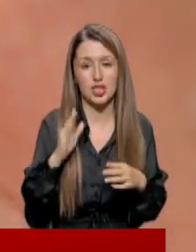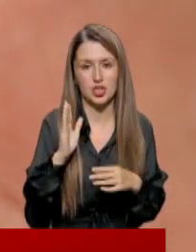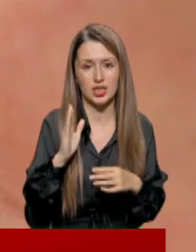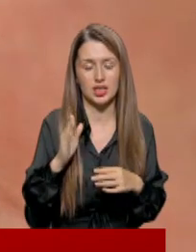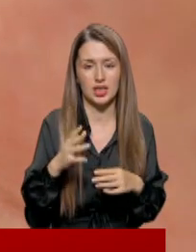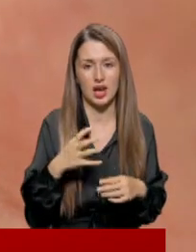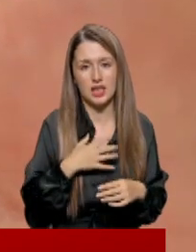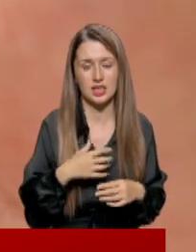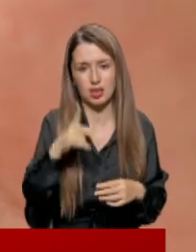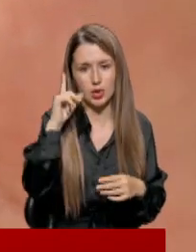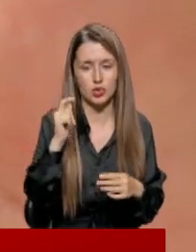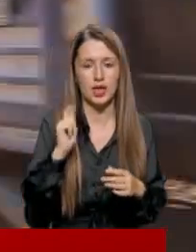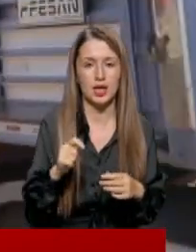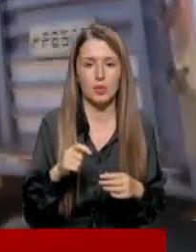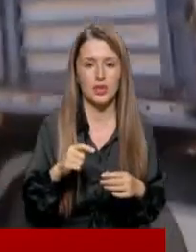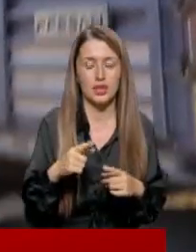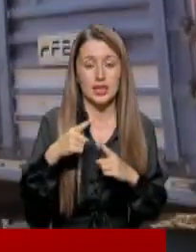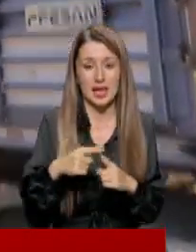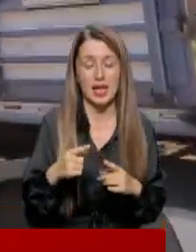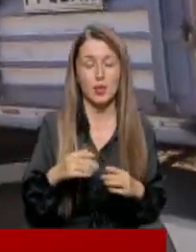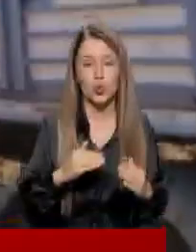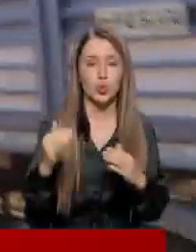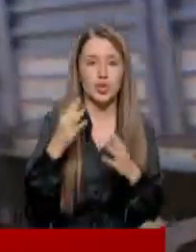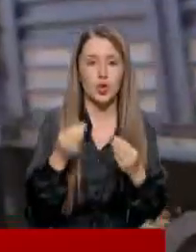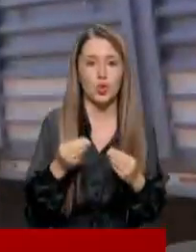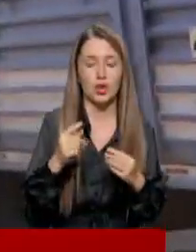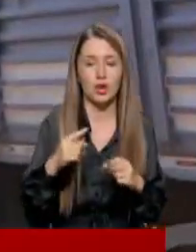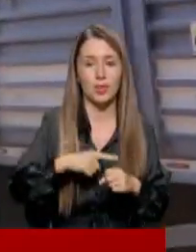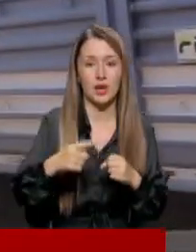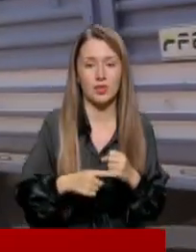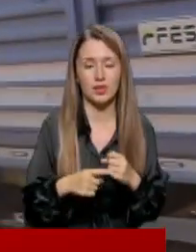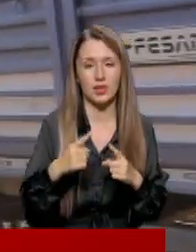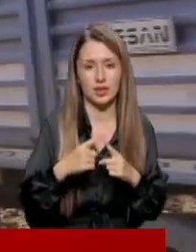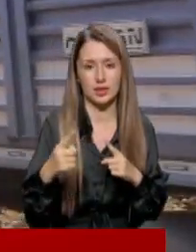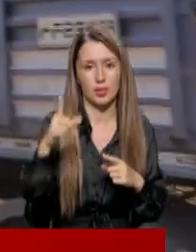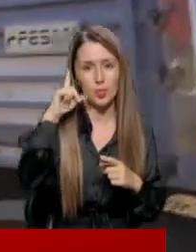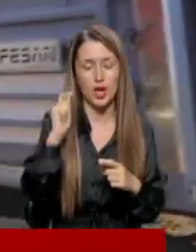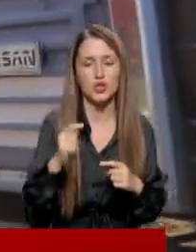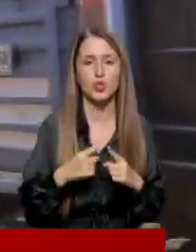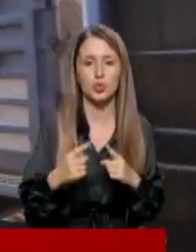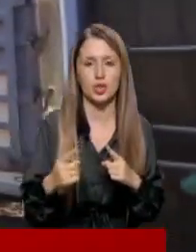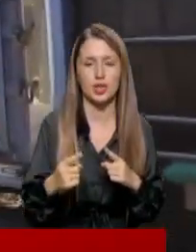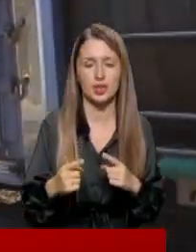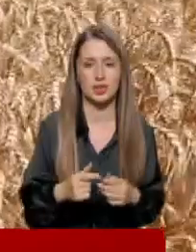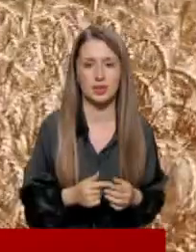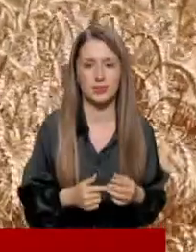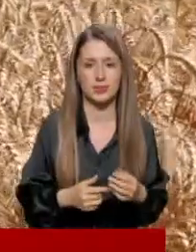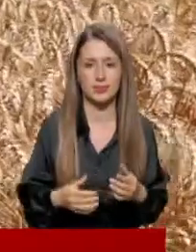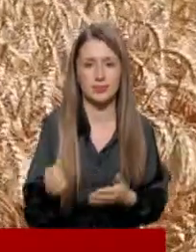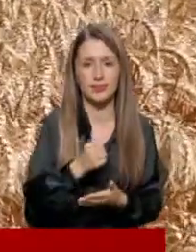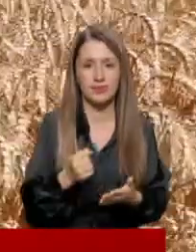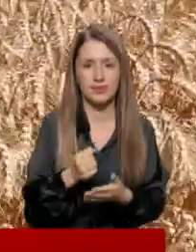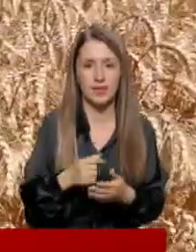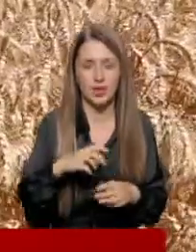Haziran'da başvurular yapıldı. Talep yüksek oldu. Bir hafta daha uzatıldı başvuru süresi. Ve hasat dönemine gelindi. En